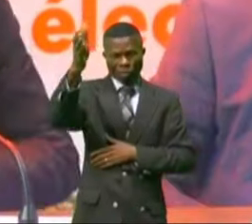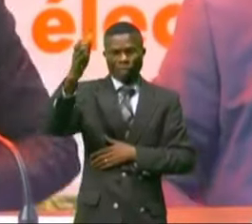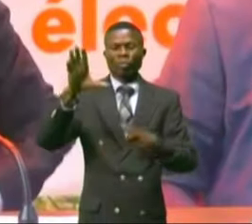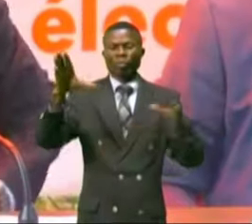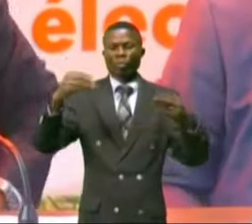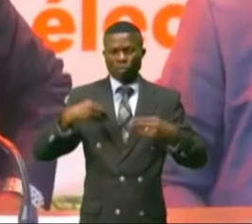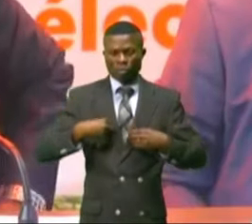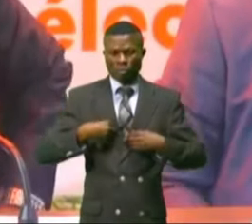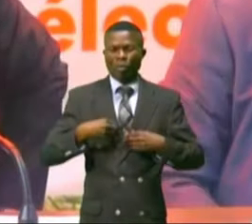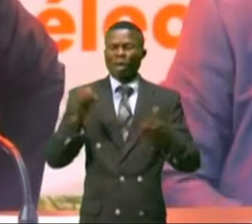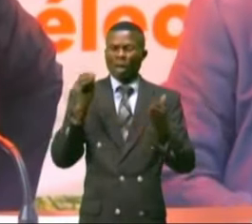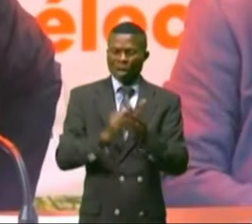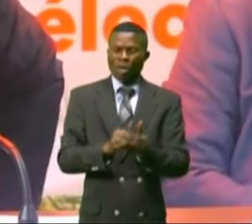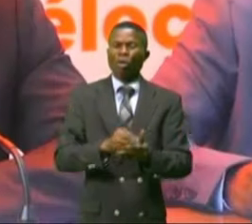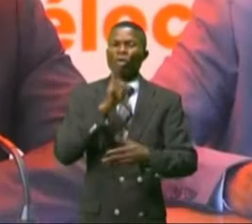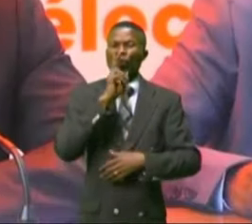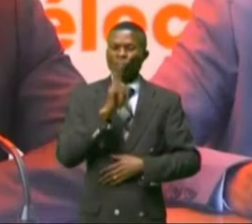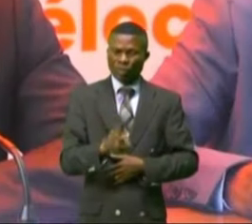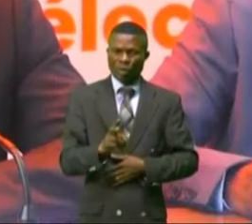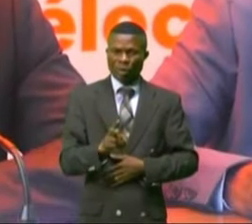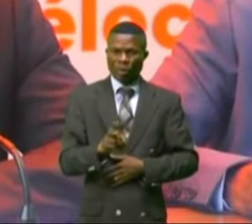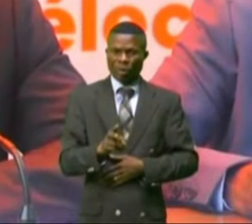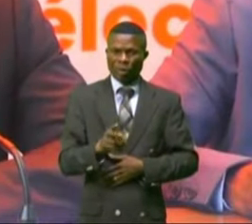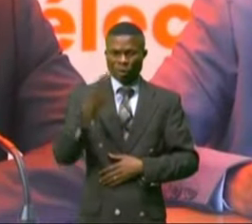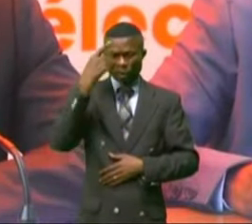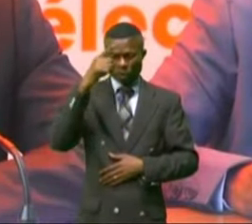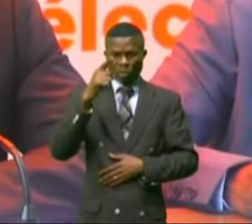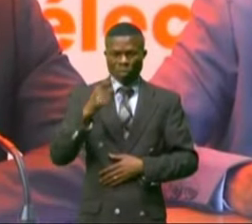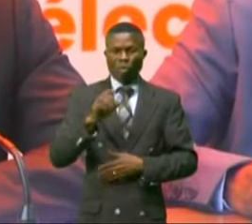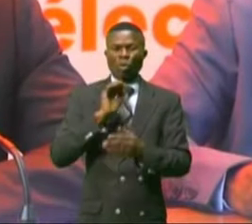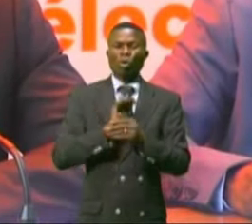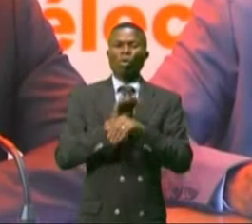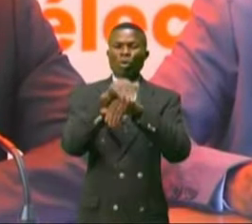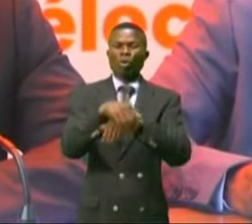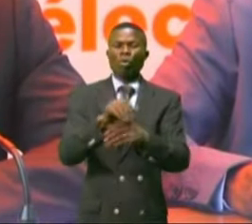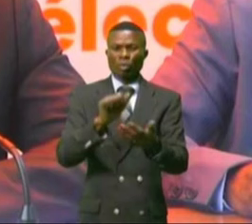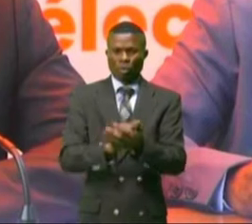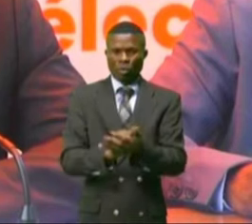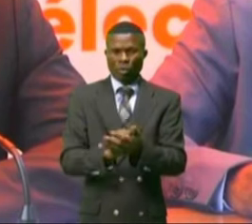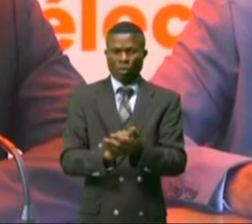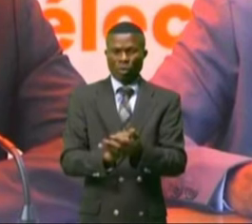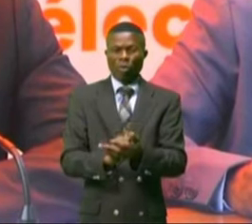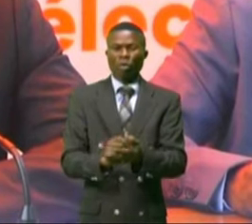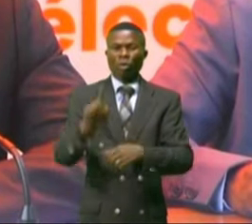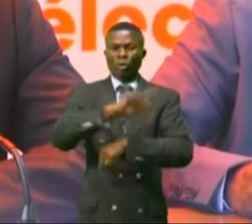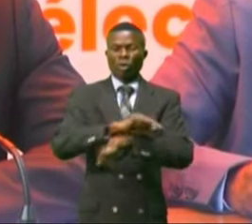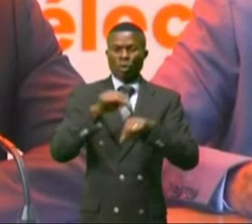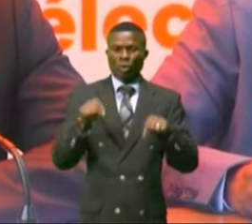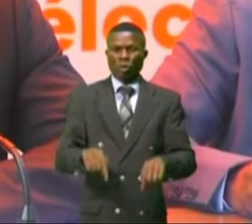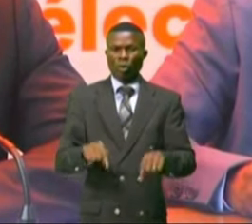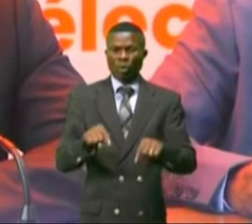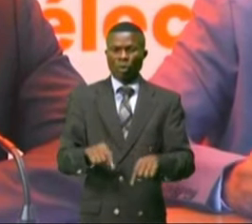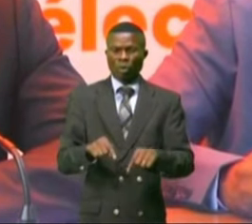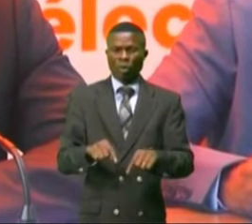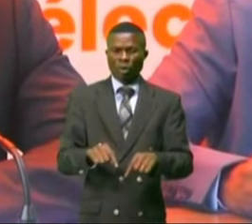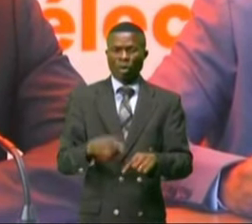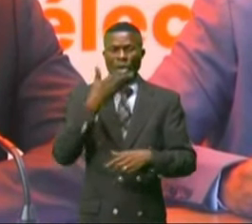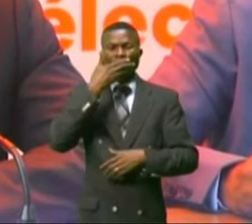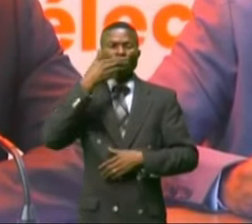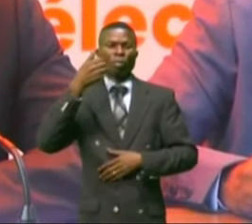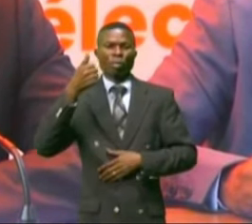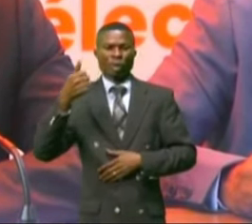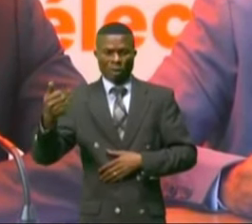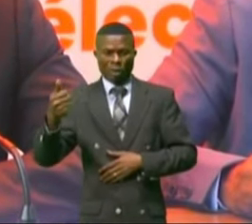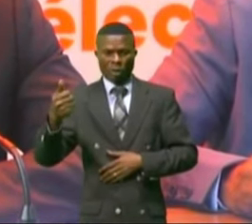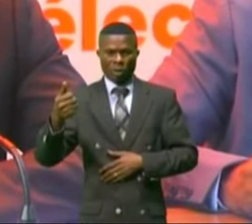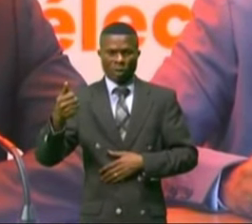et réaffirme que cette constitution est au jour d'aujourd'hui la meilleure